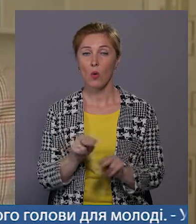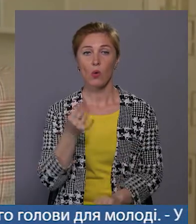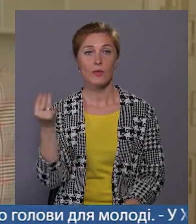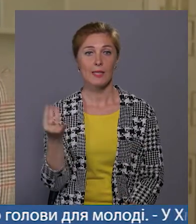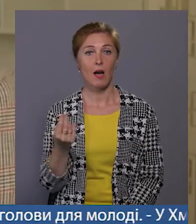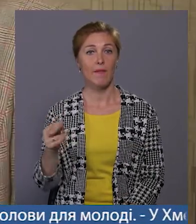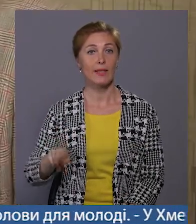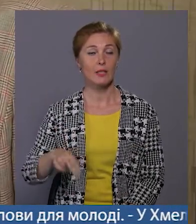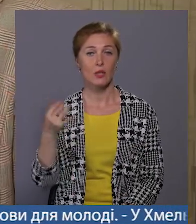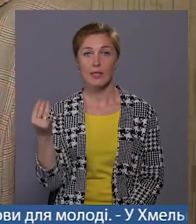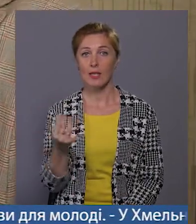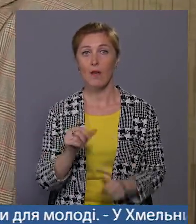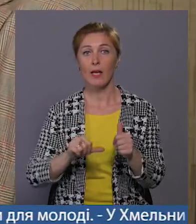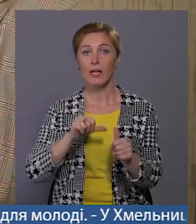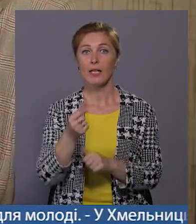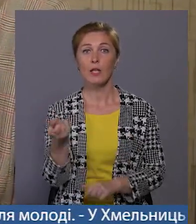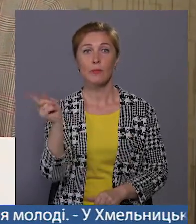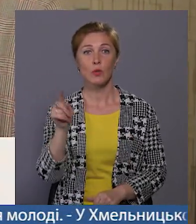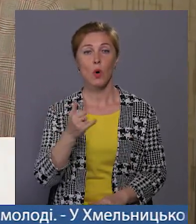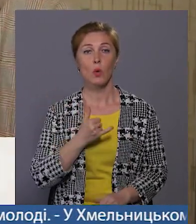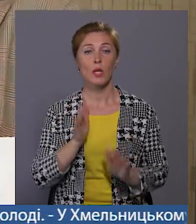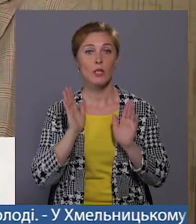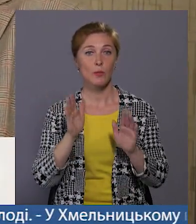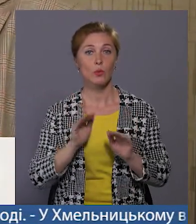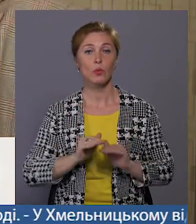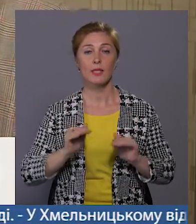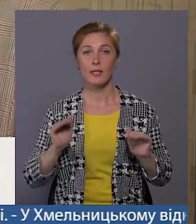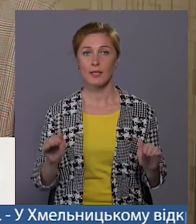директори цікаві. Крім цього, у нас будуть і діти.